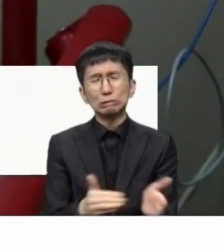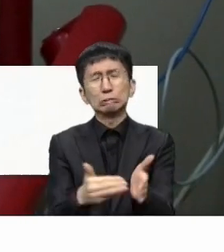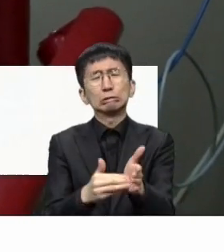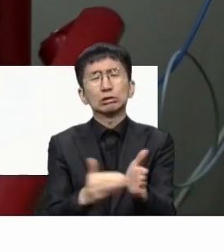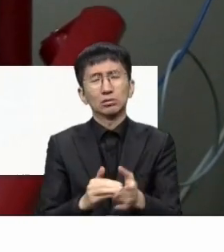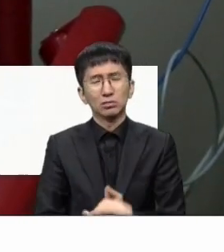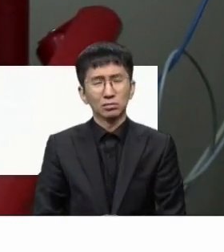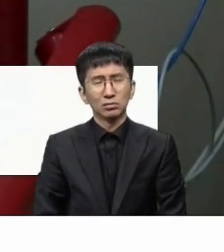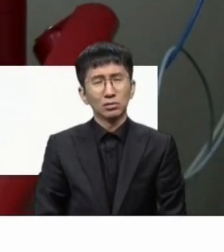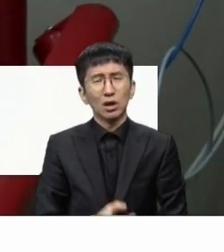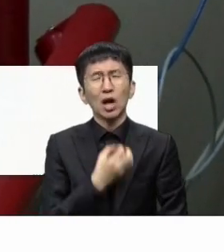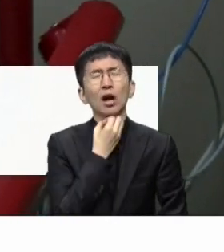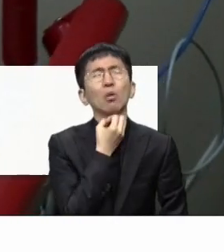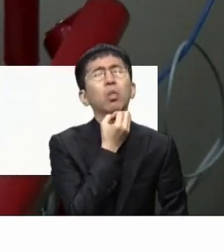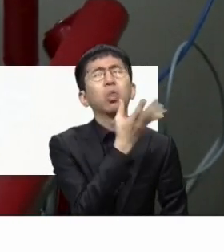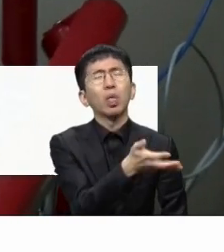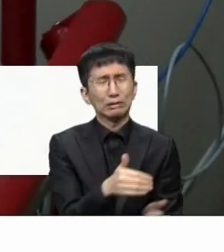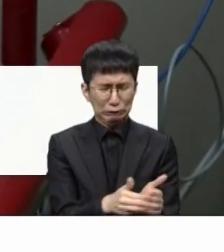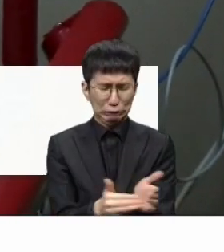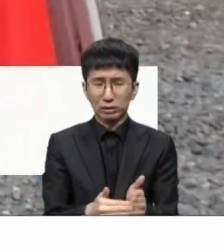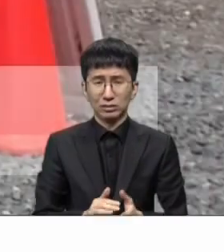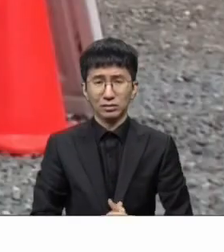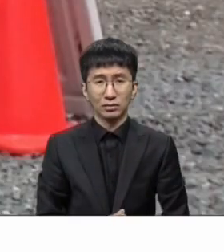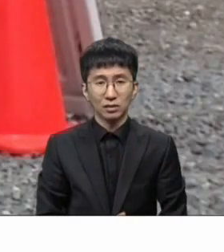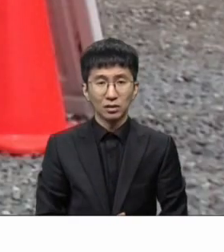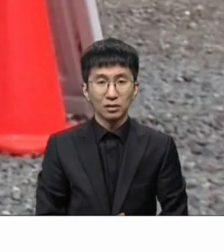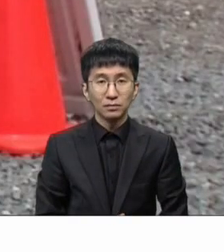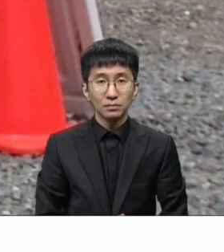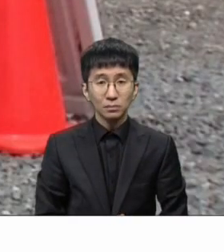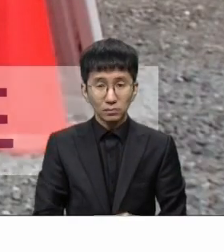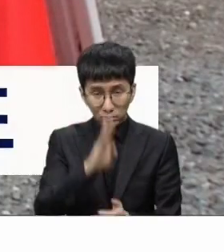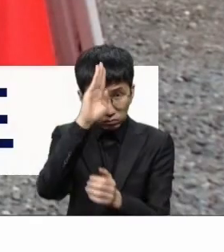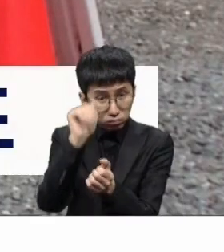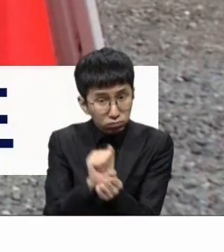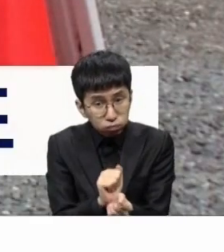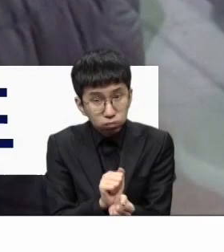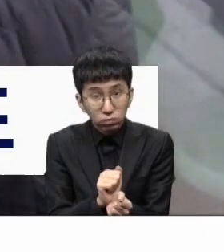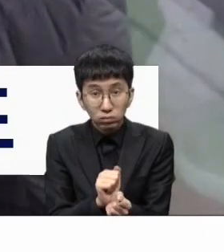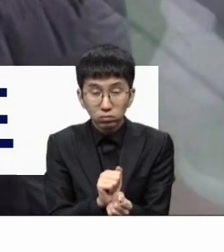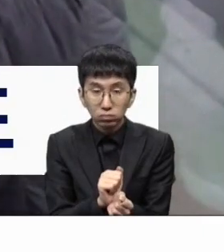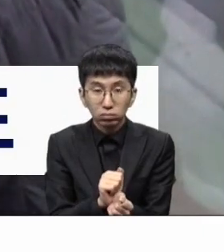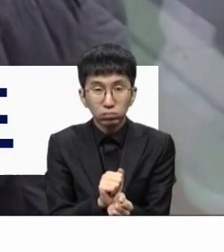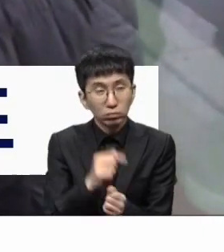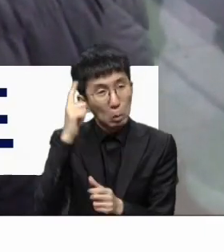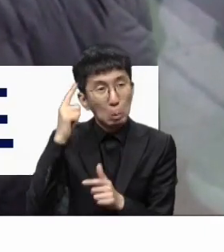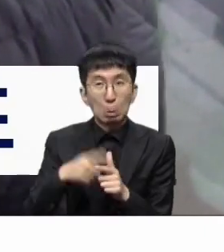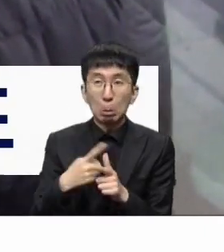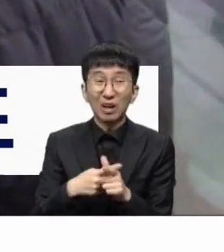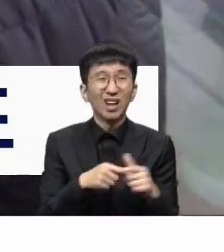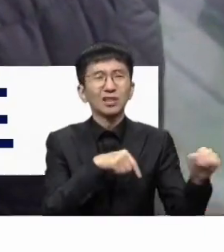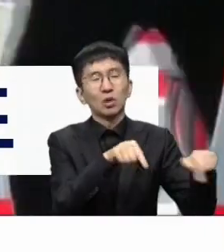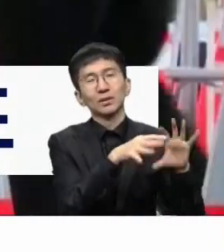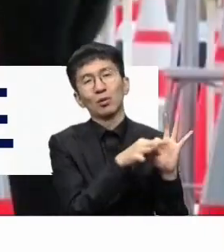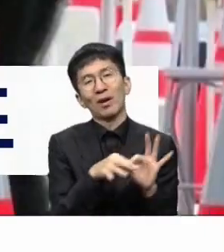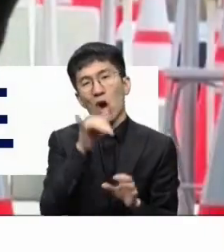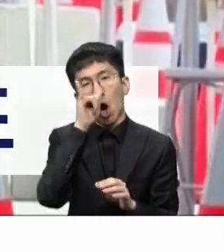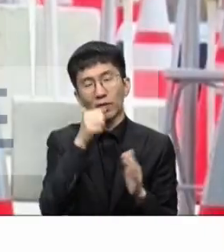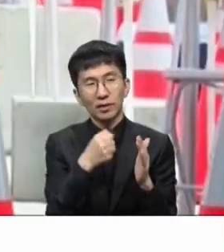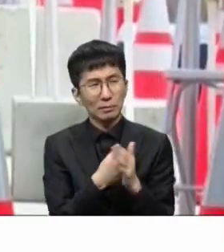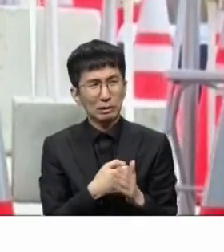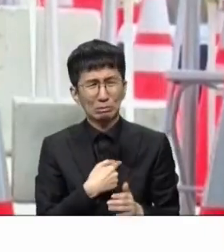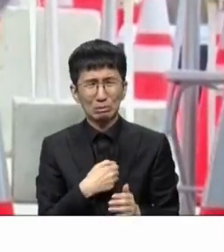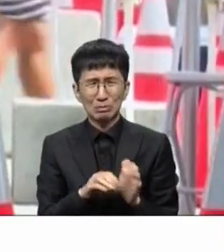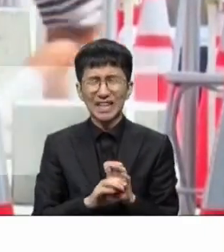did. Cough up that phlegm. 전염병의 심각성이 정치의 영역으로 들어와 애써